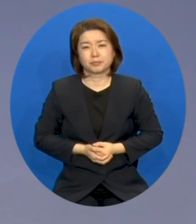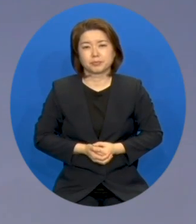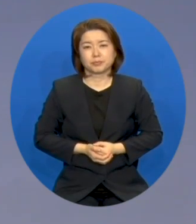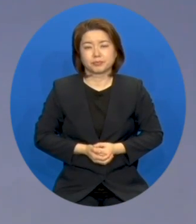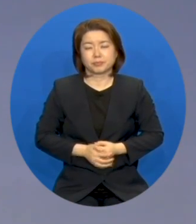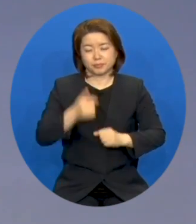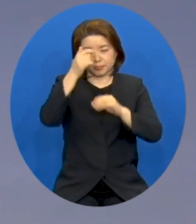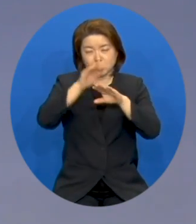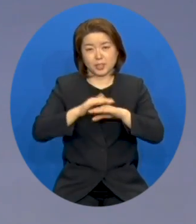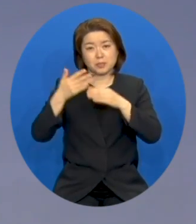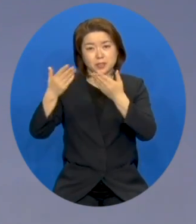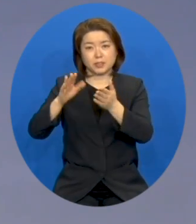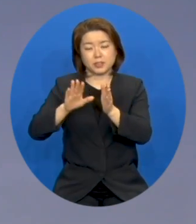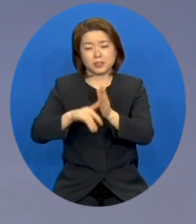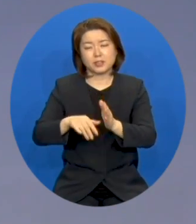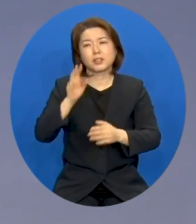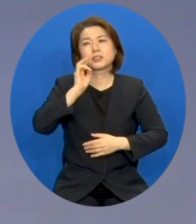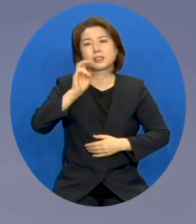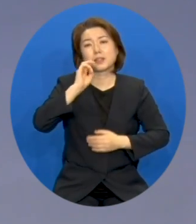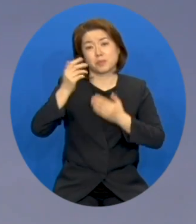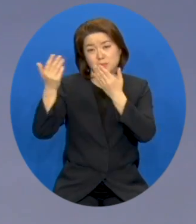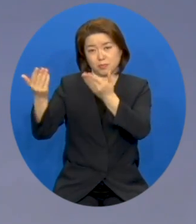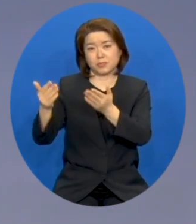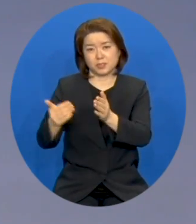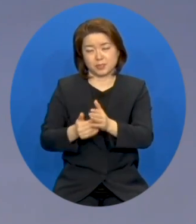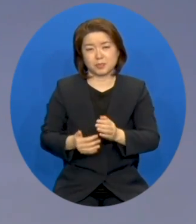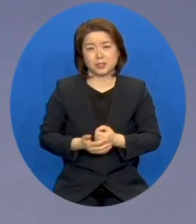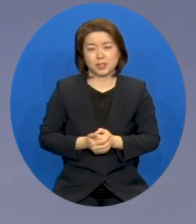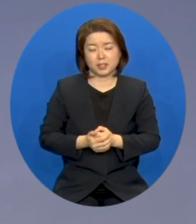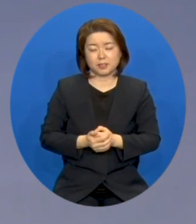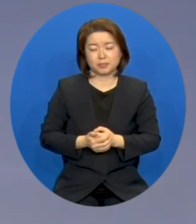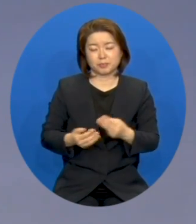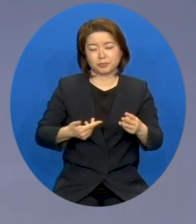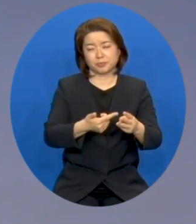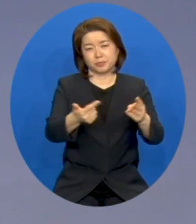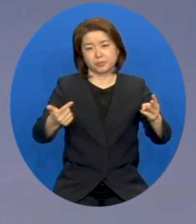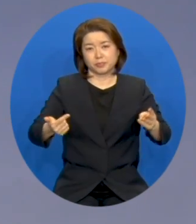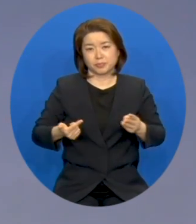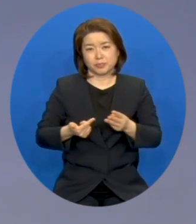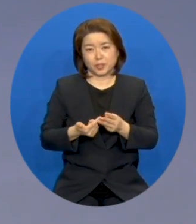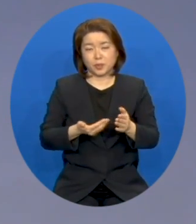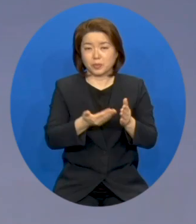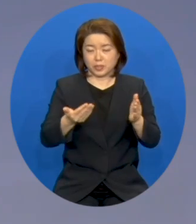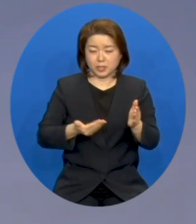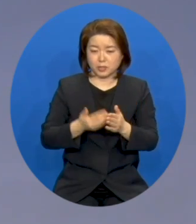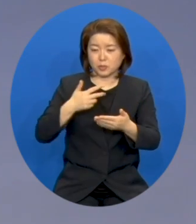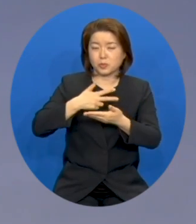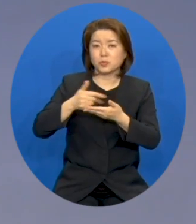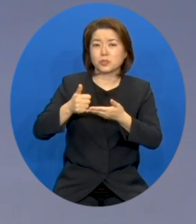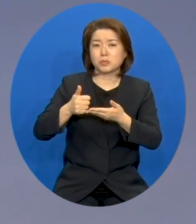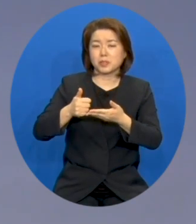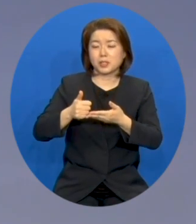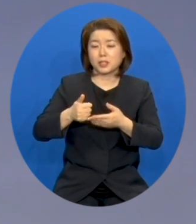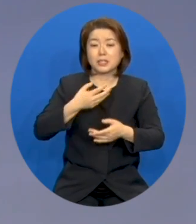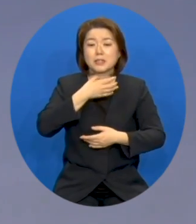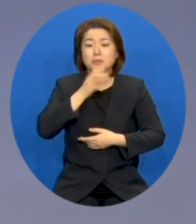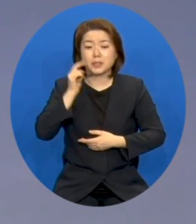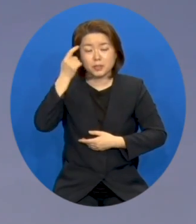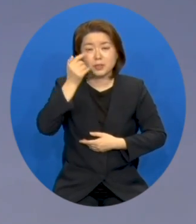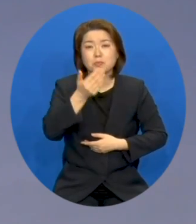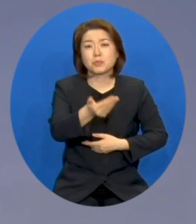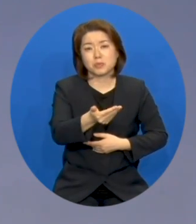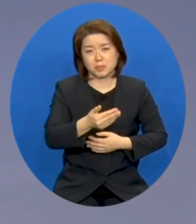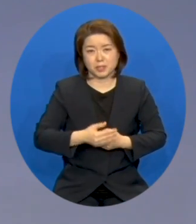예배 드리면서 그 찬송을 불렀습니다. 갈릴리 호숫가에서 주님께서 시몬에게